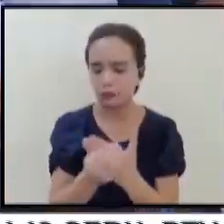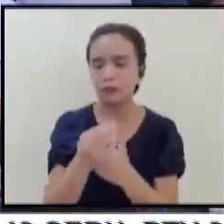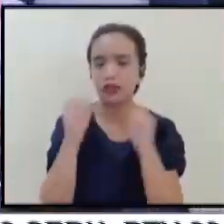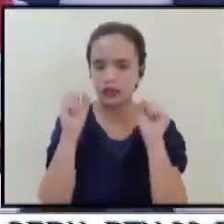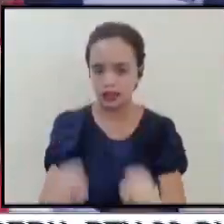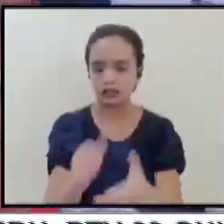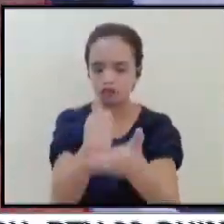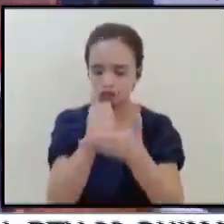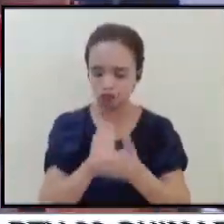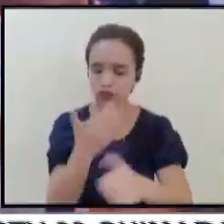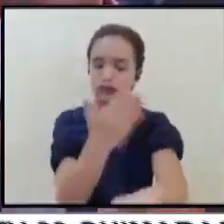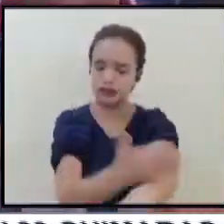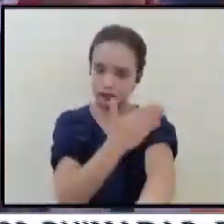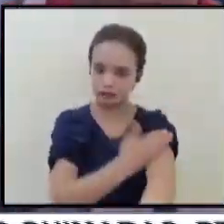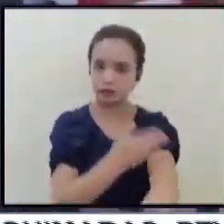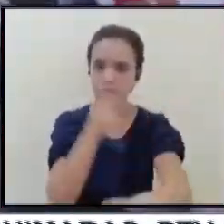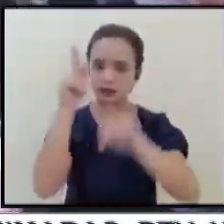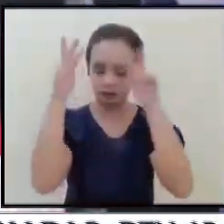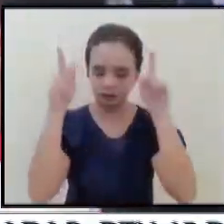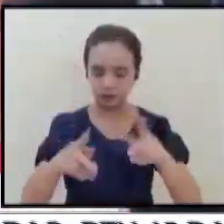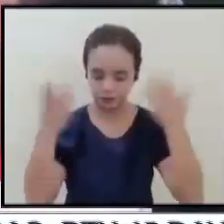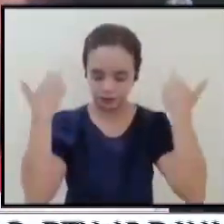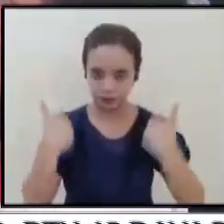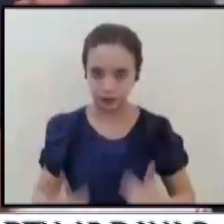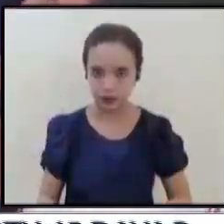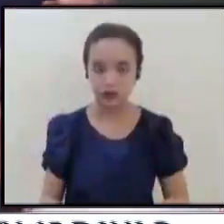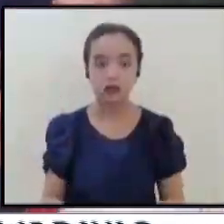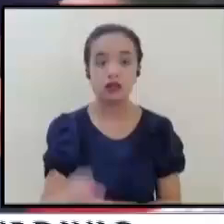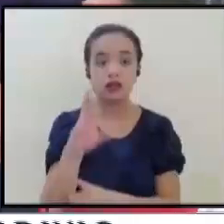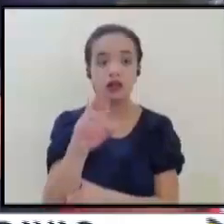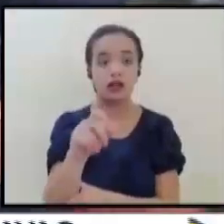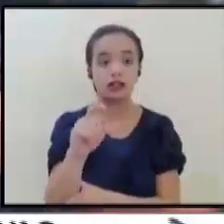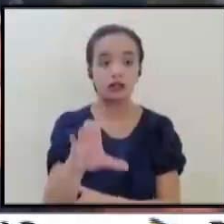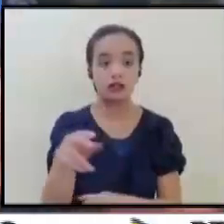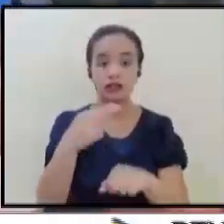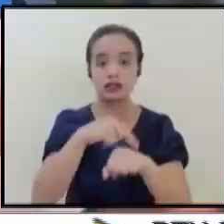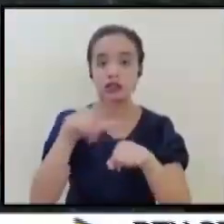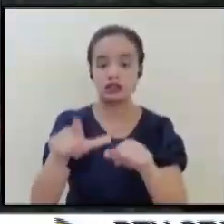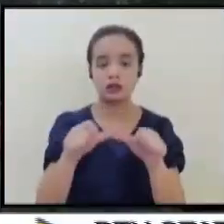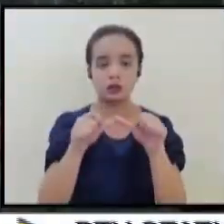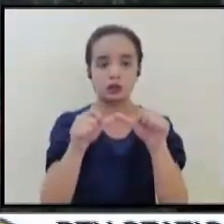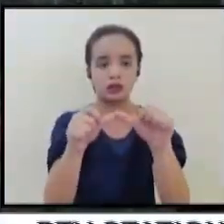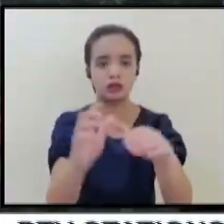tao. Magtatagal ang ROTC Games National Finals hanggang August